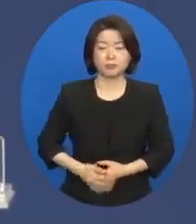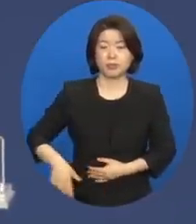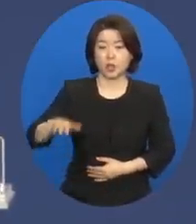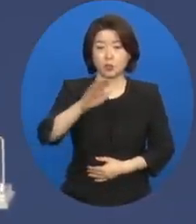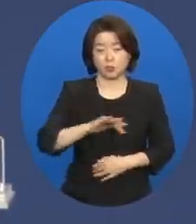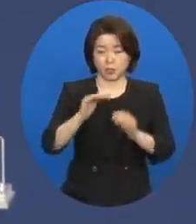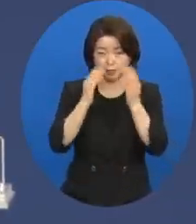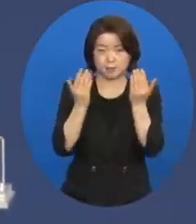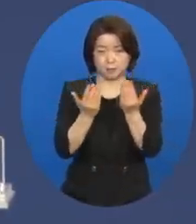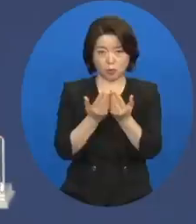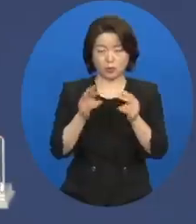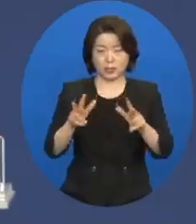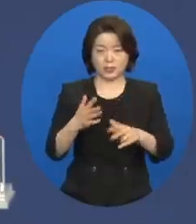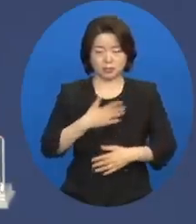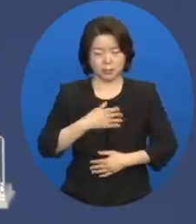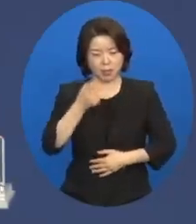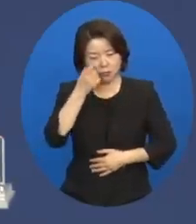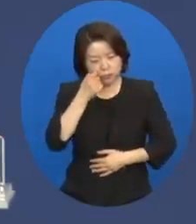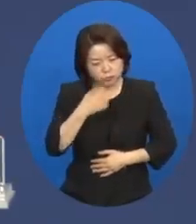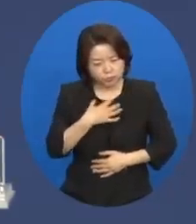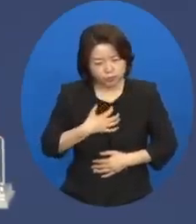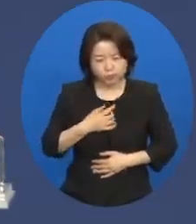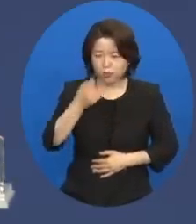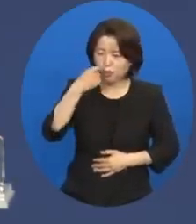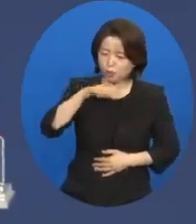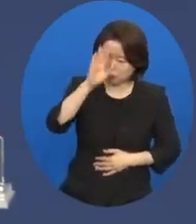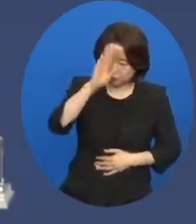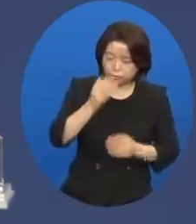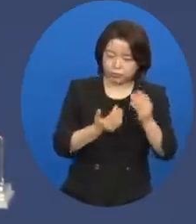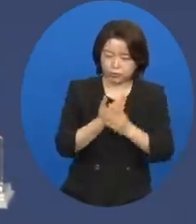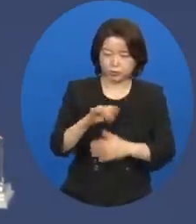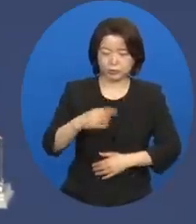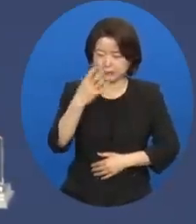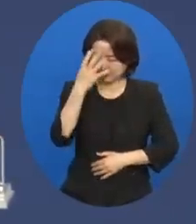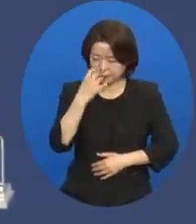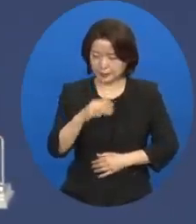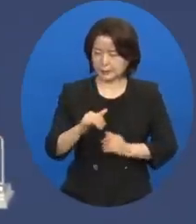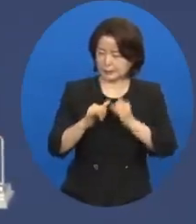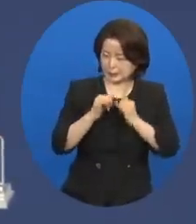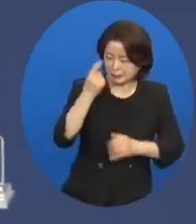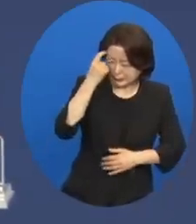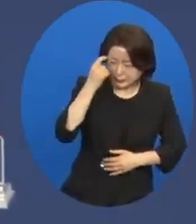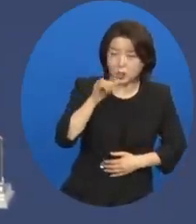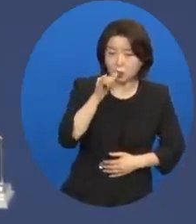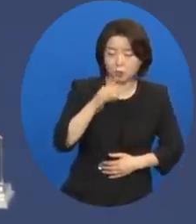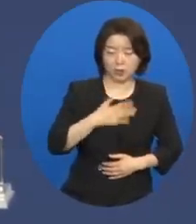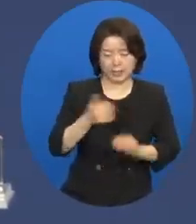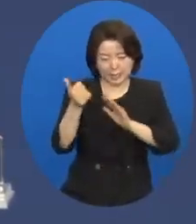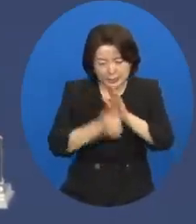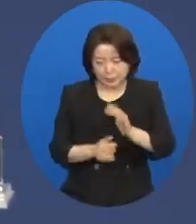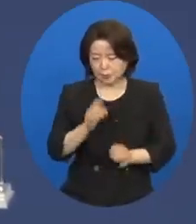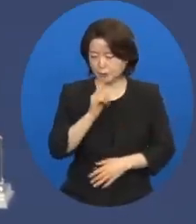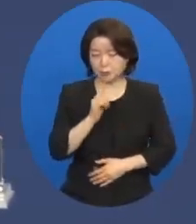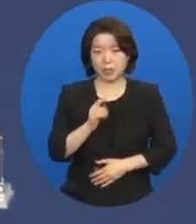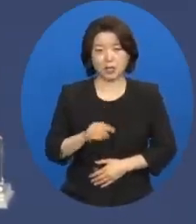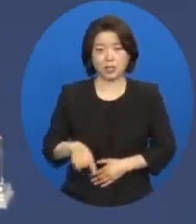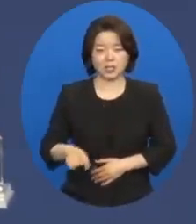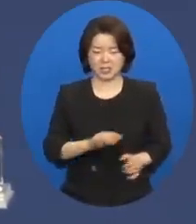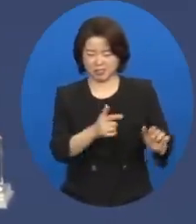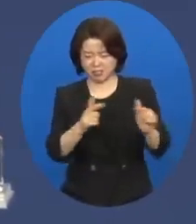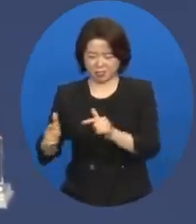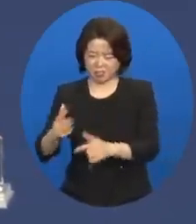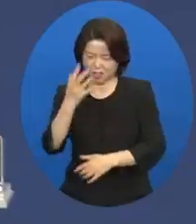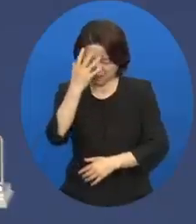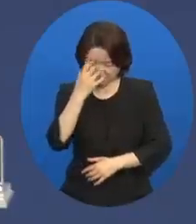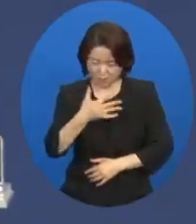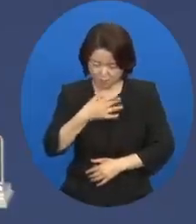모든 지금 내가 슬프고 우울증 걸리고 이렇게 비참하고 자살을 꿈꾸고 나는 실패했다고 말하고 이 비참한